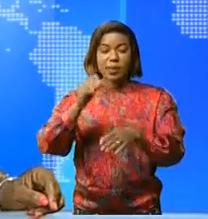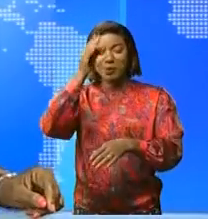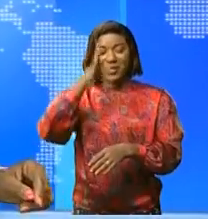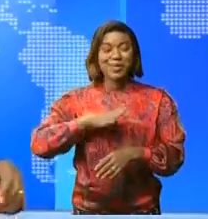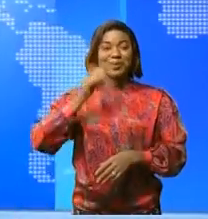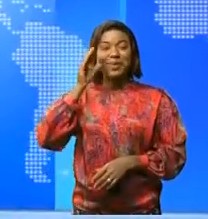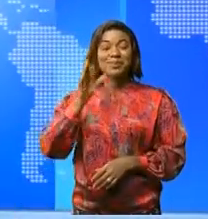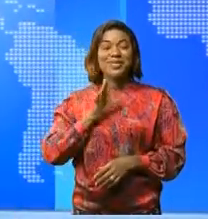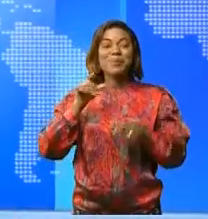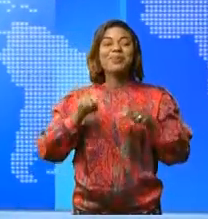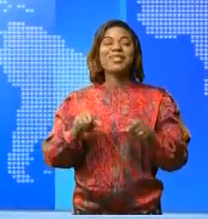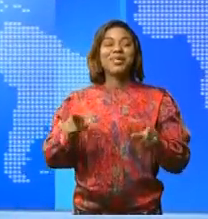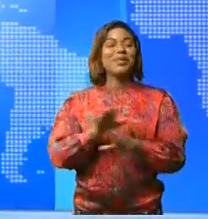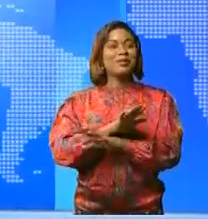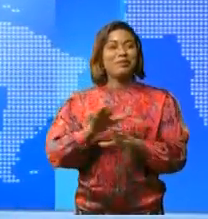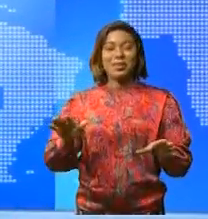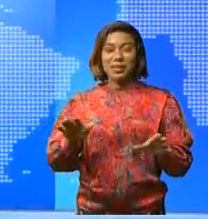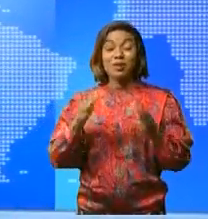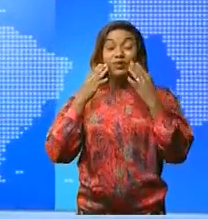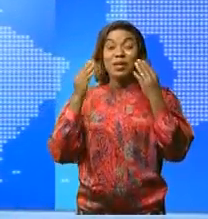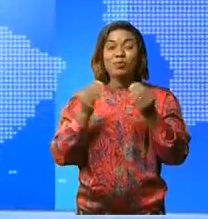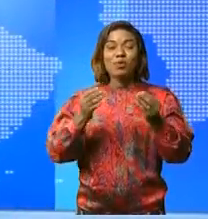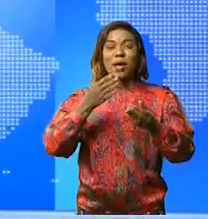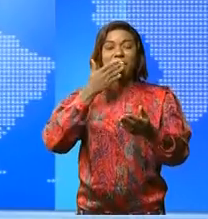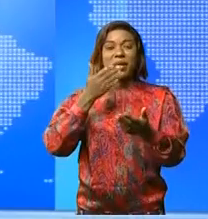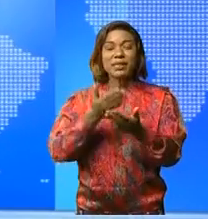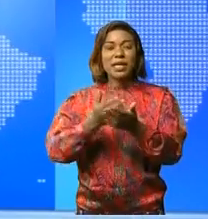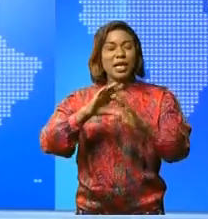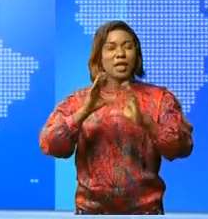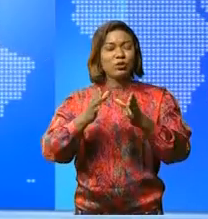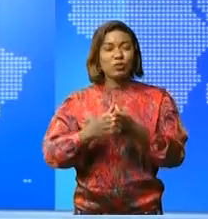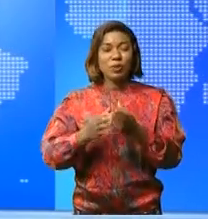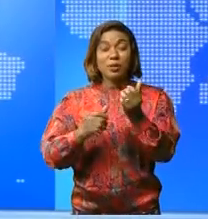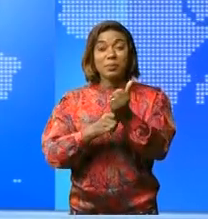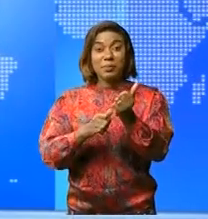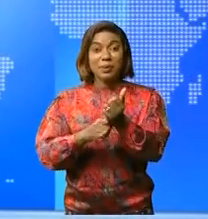messieurs, ça n'est donc fini pour ces 19h. Retrouvez